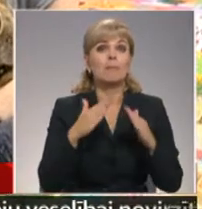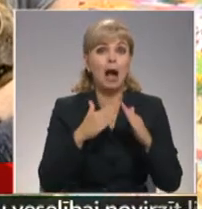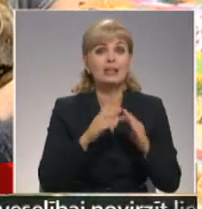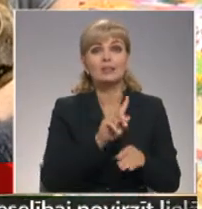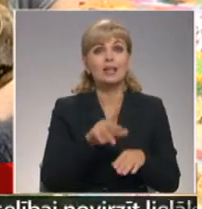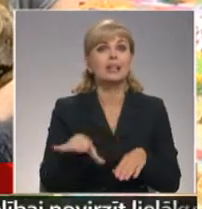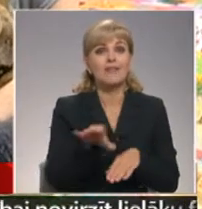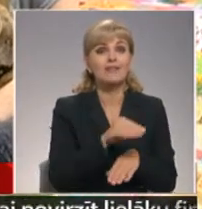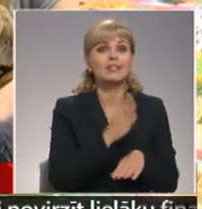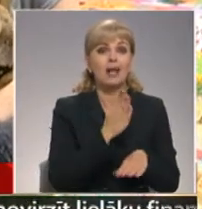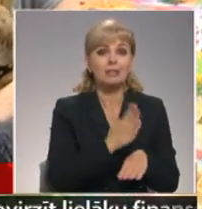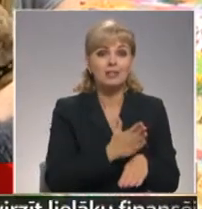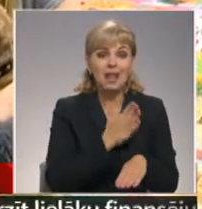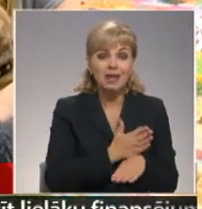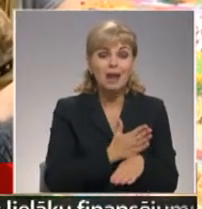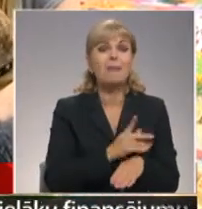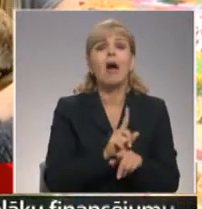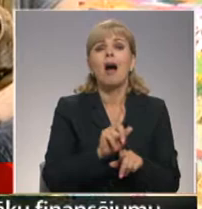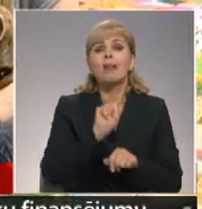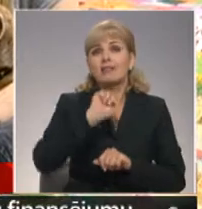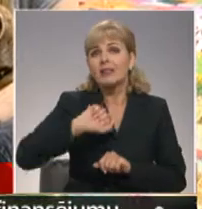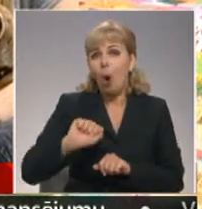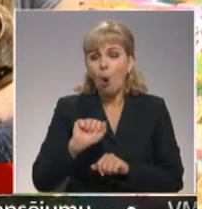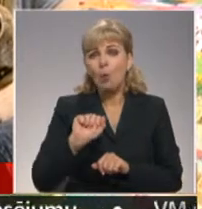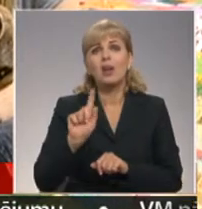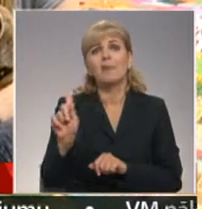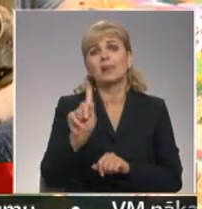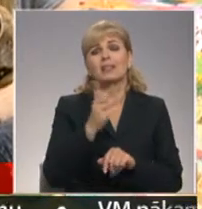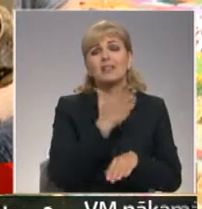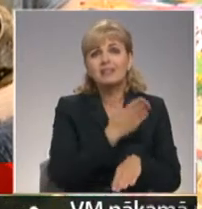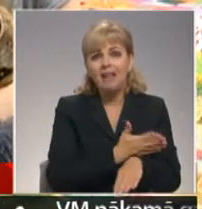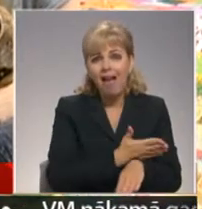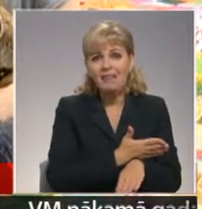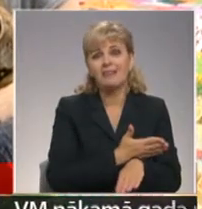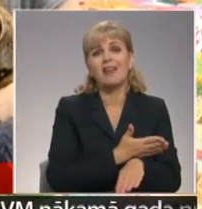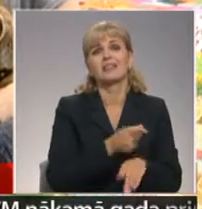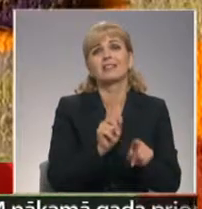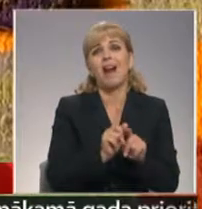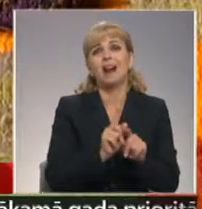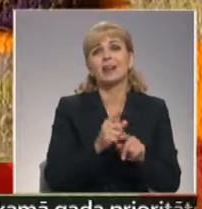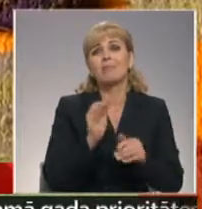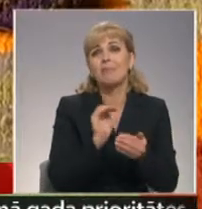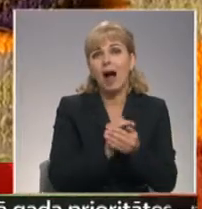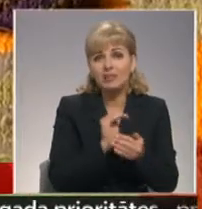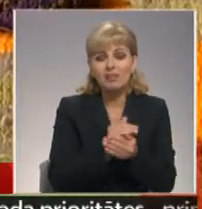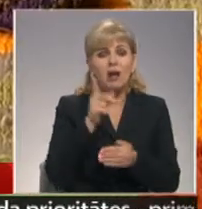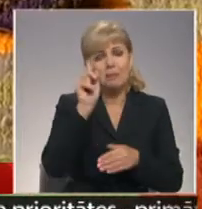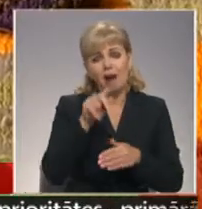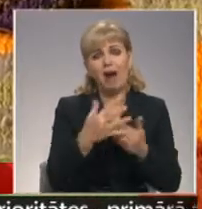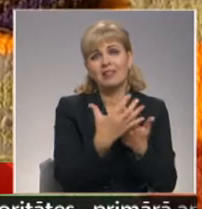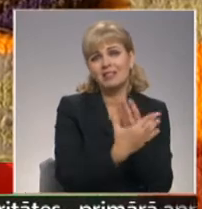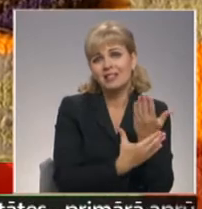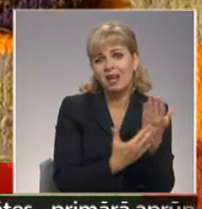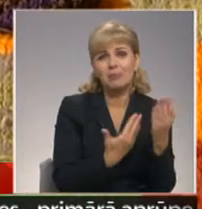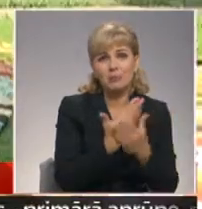ir zeķes, un draugiem ir zeķes, paziņām ir zeķes, un arī, protams, viņi uzved arī cimdas un ko